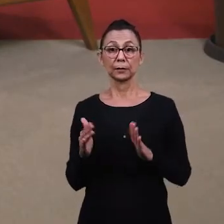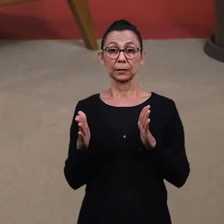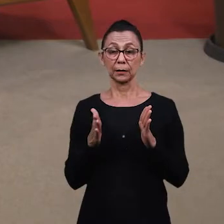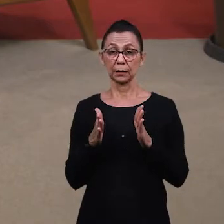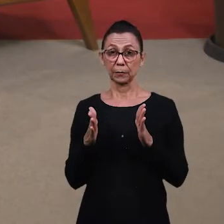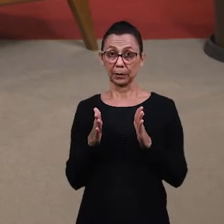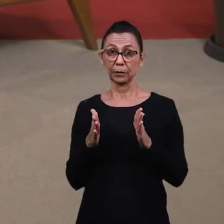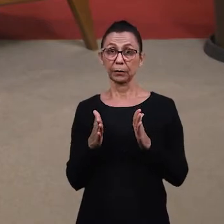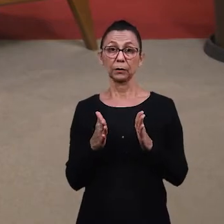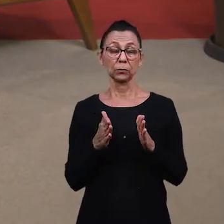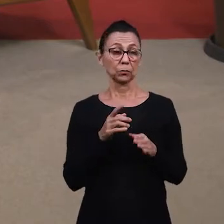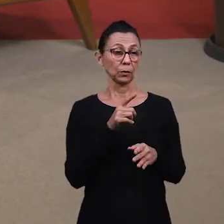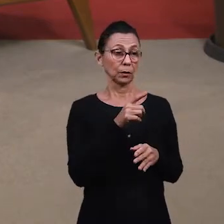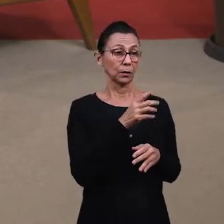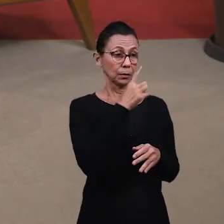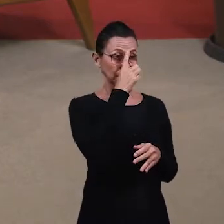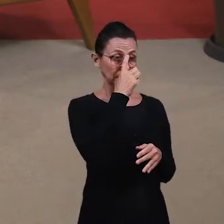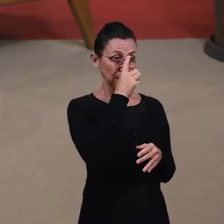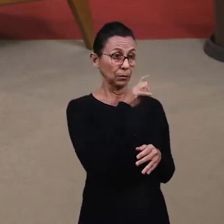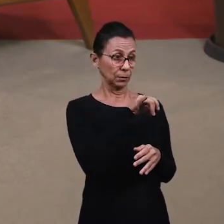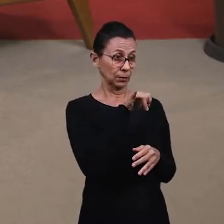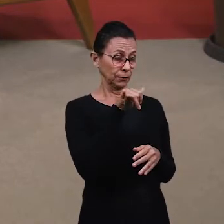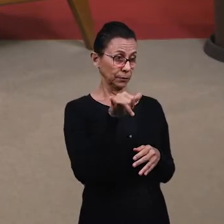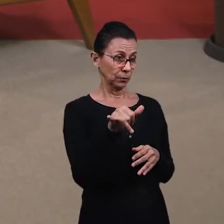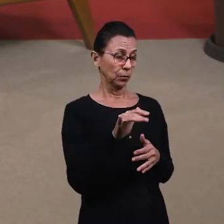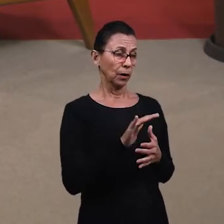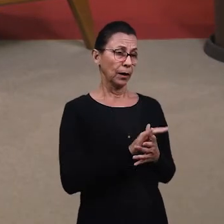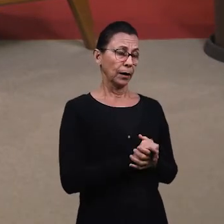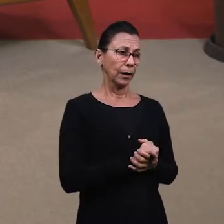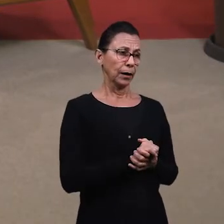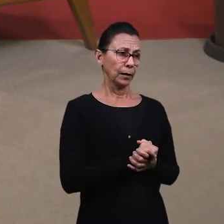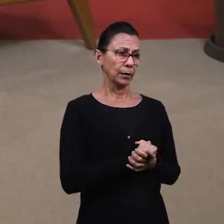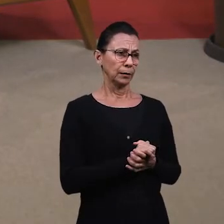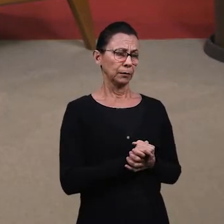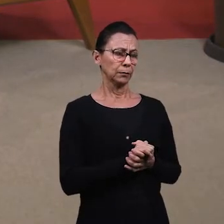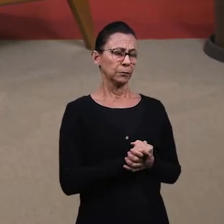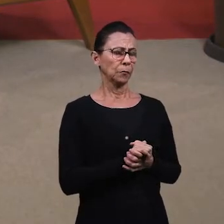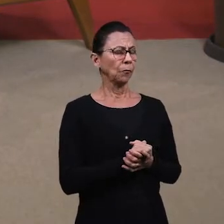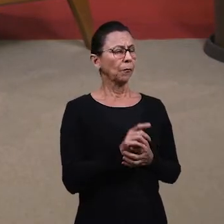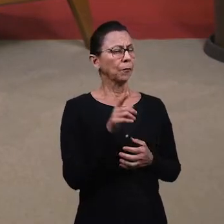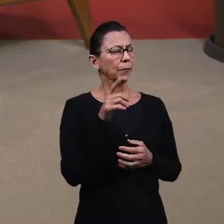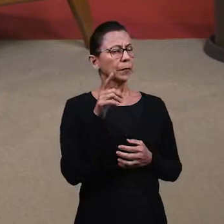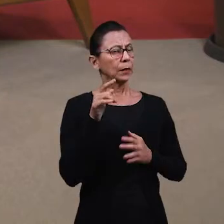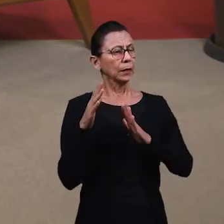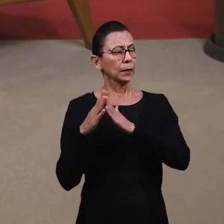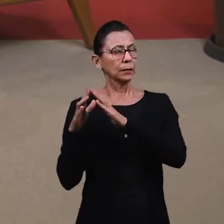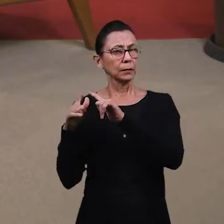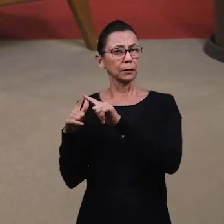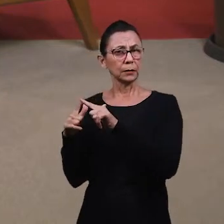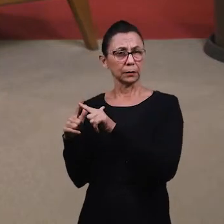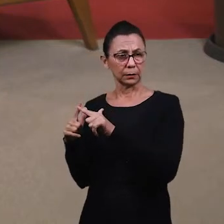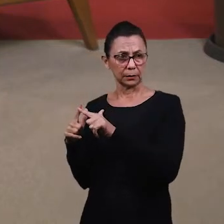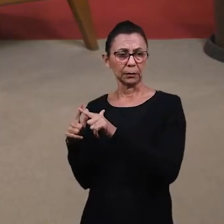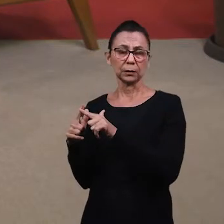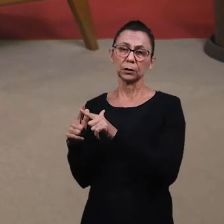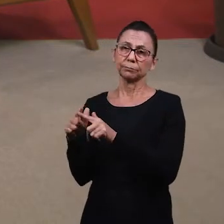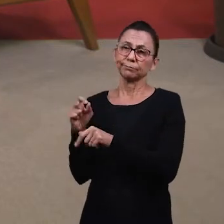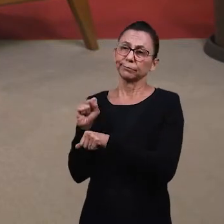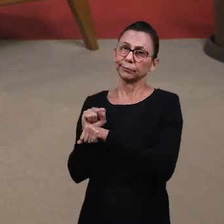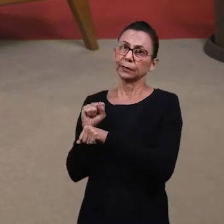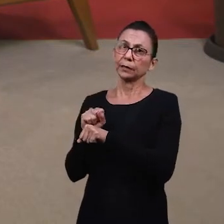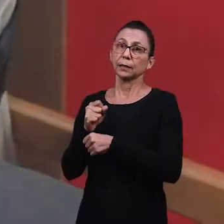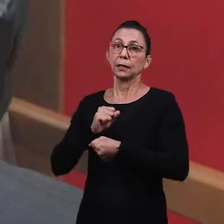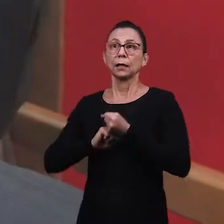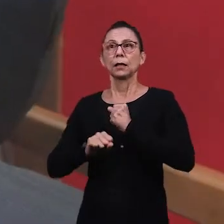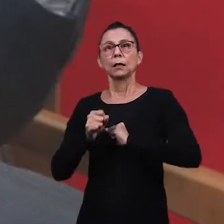n'est-ce pas? Et voici que bientôt je viens. Bientôt je viens. Et donc, c'est dans